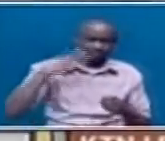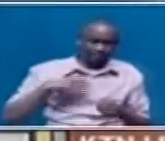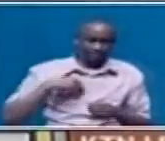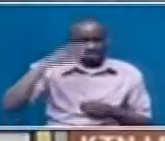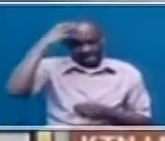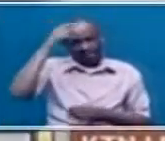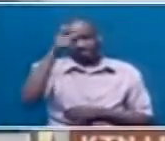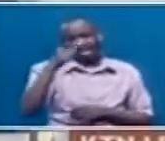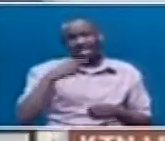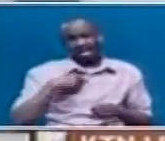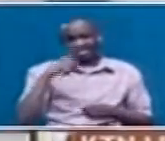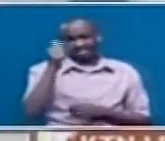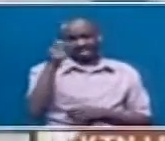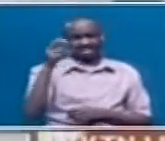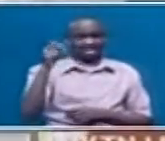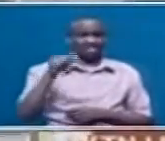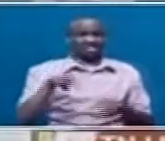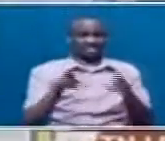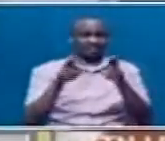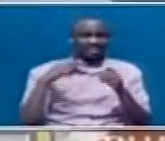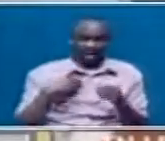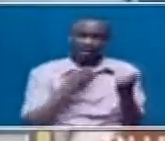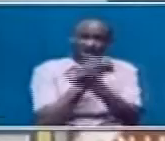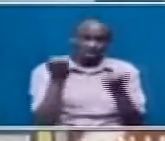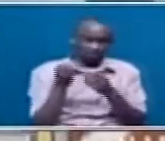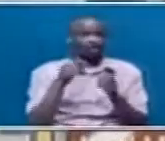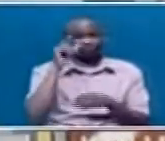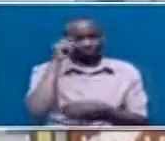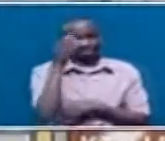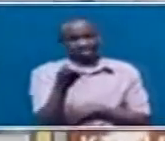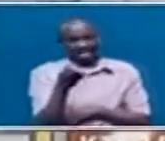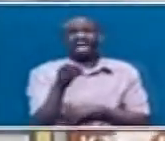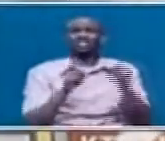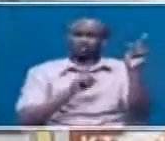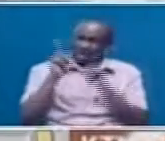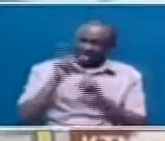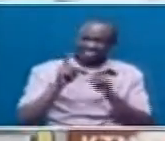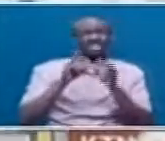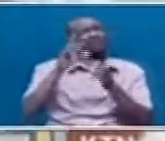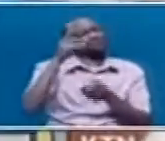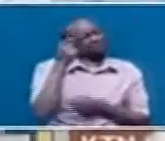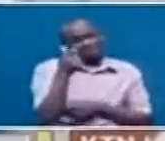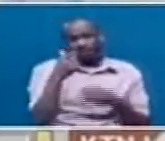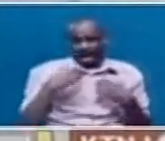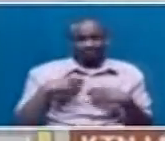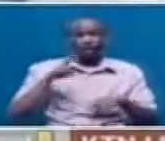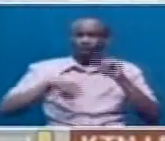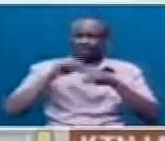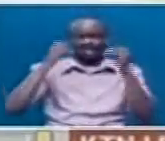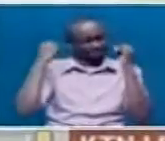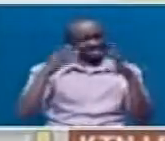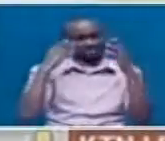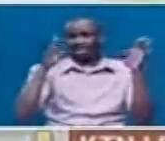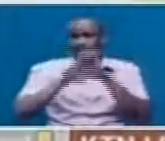Lamu na Tana River, uchumi wa pwani umedhoofika. Idadi ya watalii imepungua kupindukia. Hoteli nyingi zimesalia